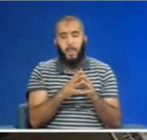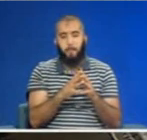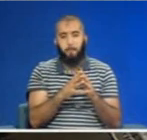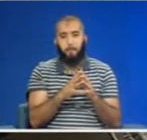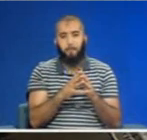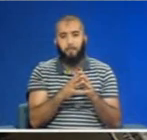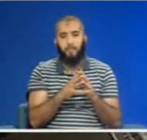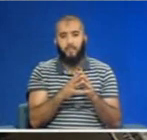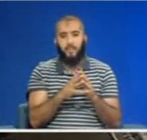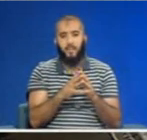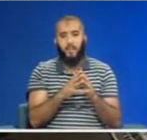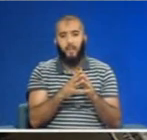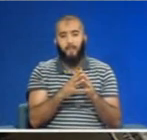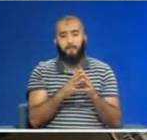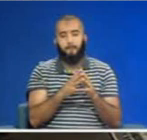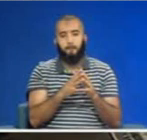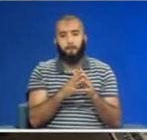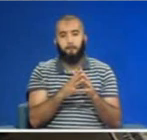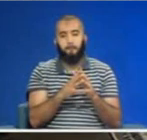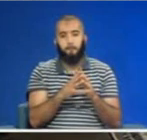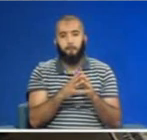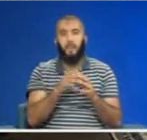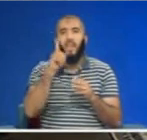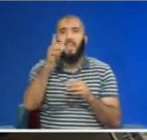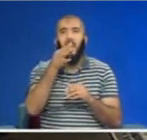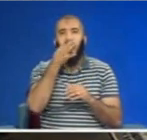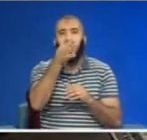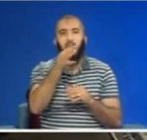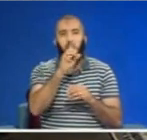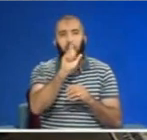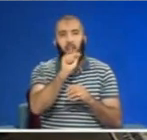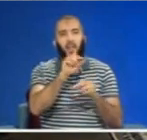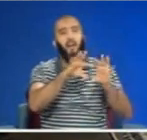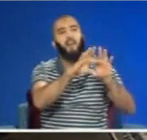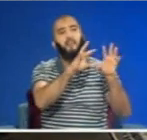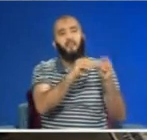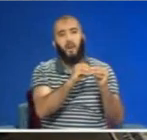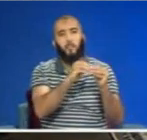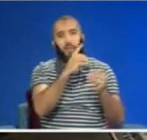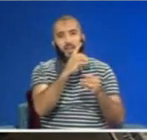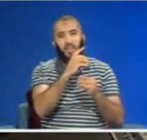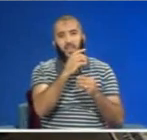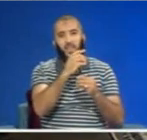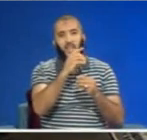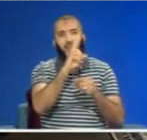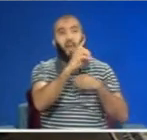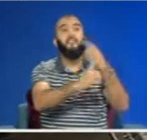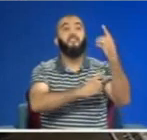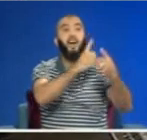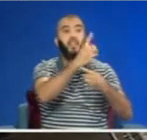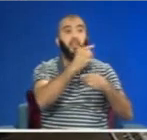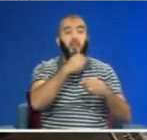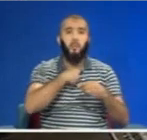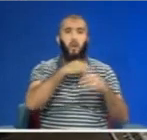نكمل معاهم نروح للعراس يعرضوني هكذا ولا نقطع منهم. لماذا تمتنعين؟ علاش تمنعي روحك من الحضور عرس هذا؟ انا ما حبيتش اسمح لي شيخ ما حبيتش اني نقطع الرحم